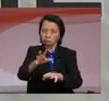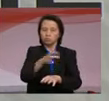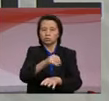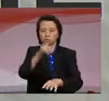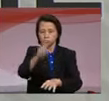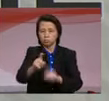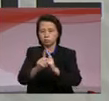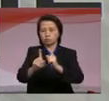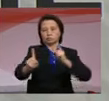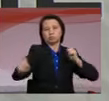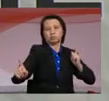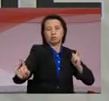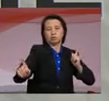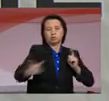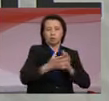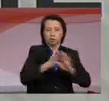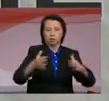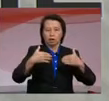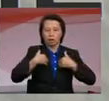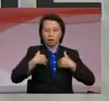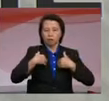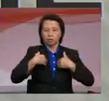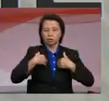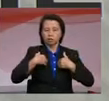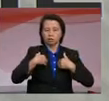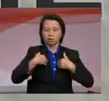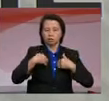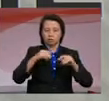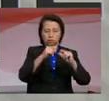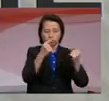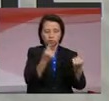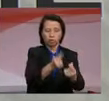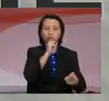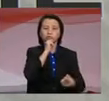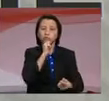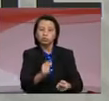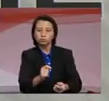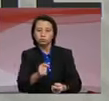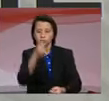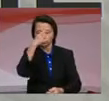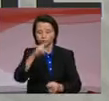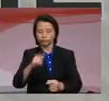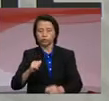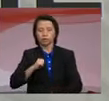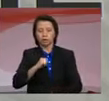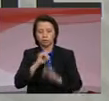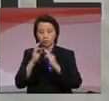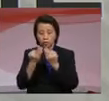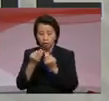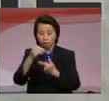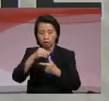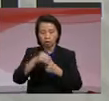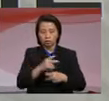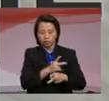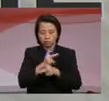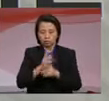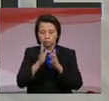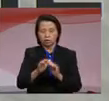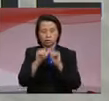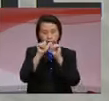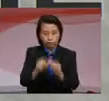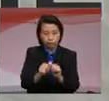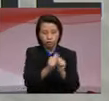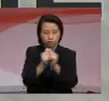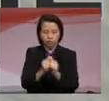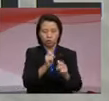penjarakan sosial yang selamat apabila berada di kalangan golongan ini. Bagi ahli keluarga atau penjaga yang duduk serumah bersama